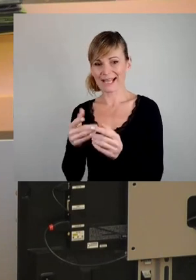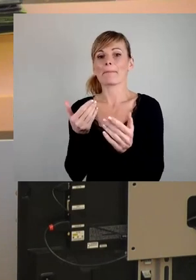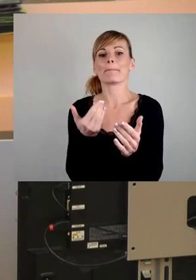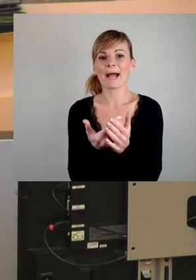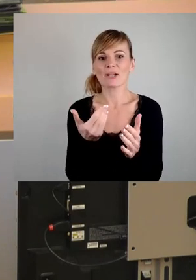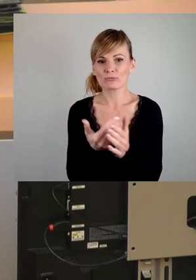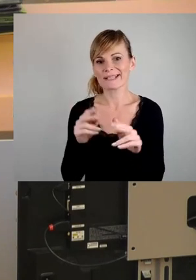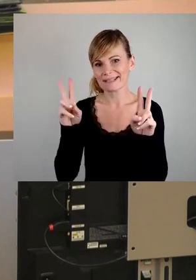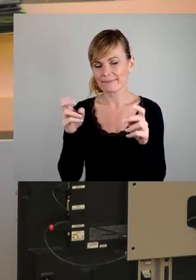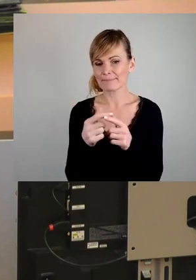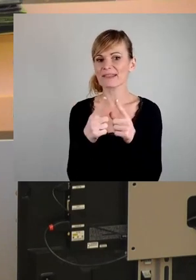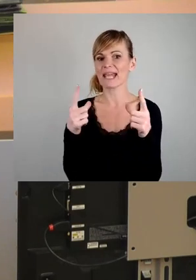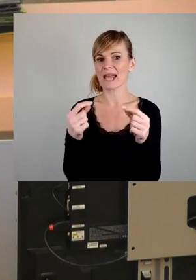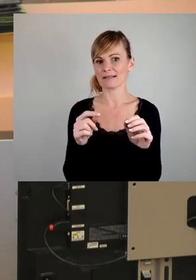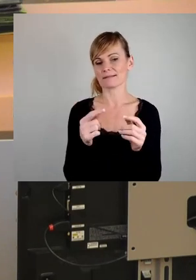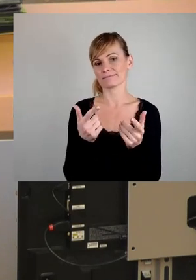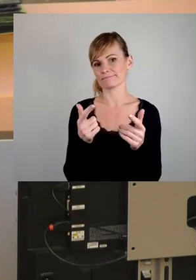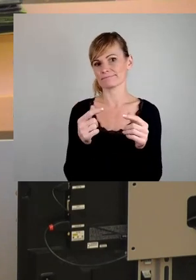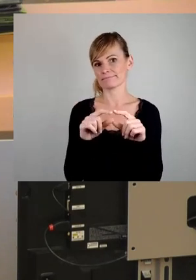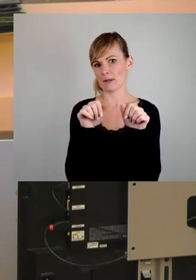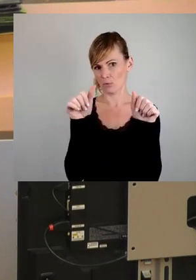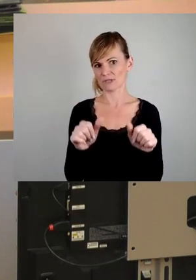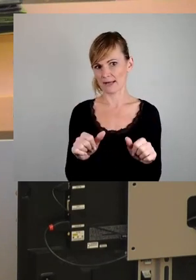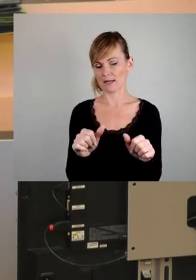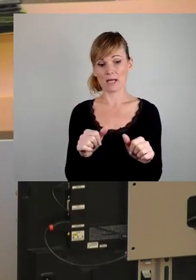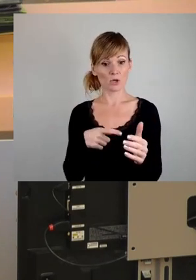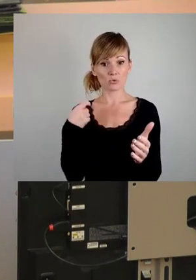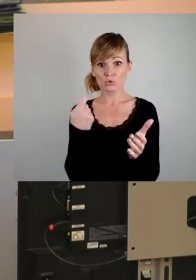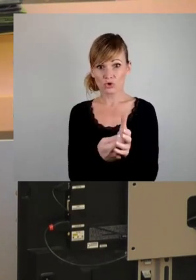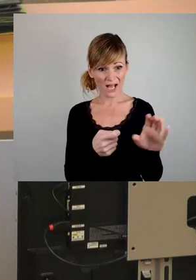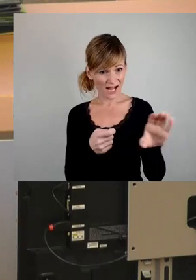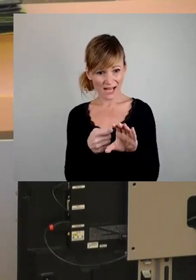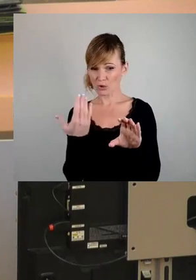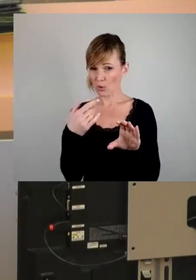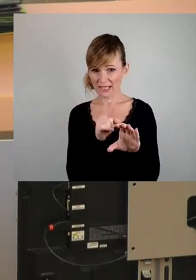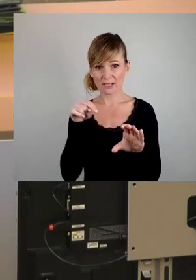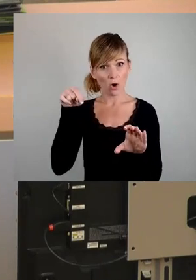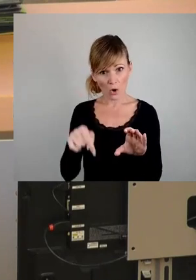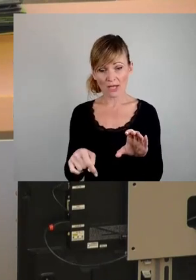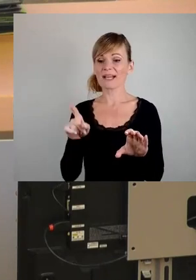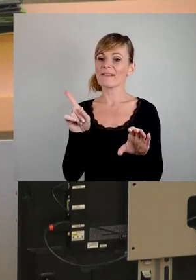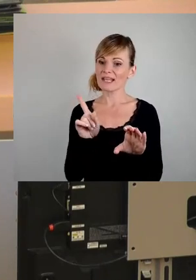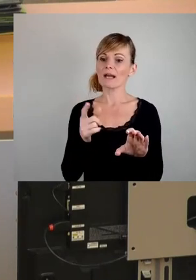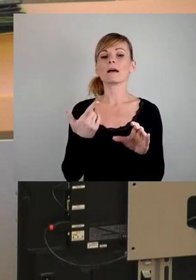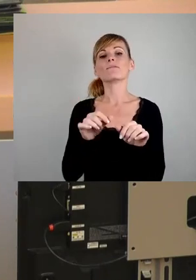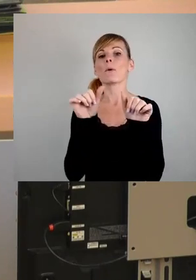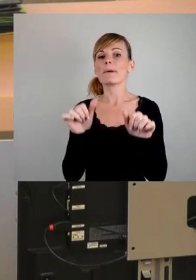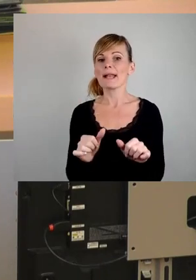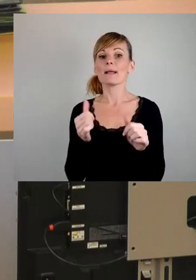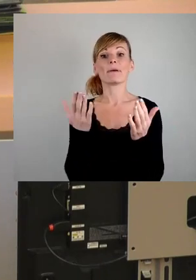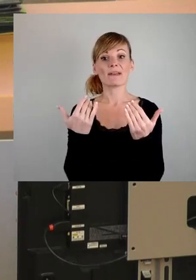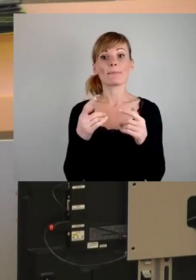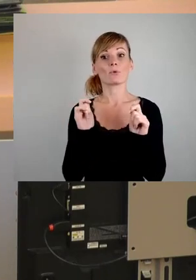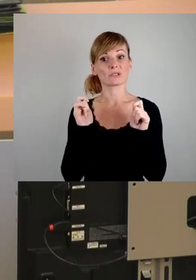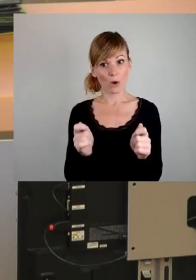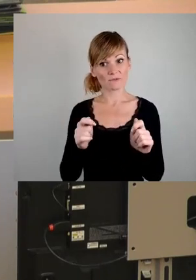hat. Wir haben noch nicht mal den Zuschlag für die Buga. Wir geben heute formell den Bewerbungsauftrag. Und die